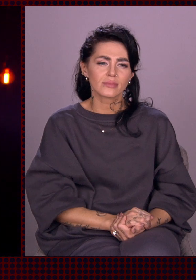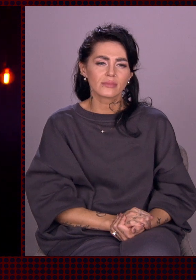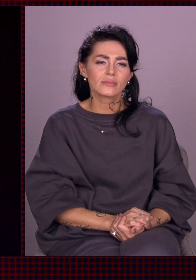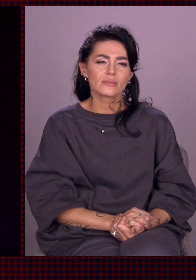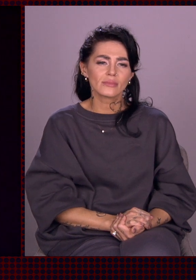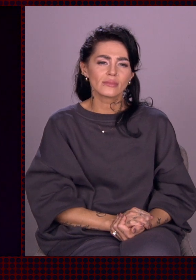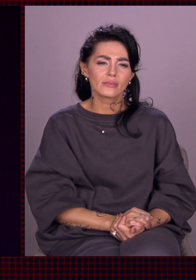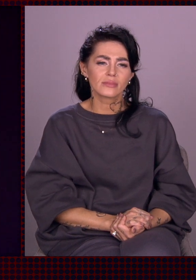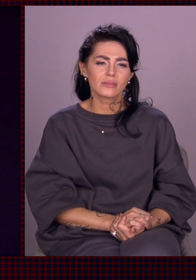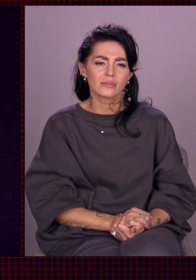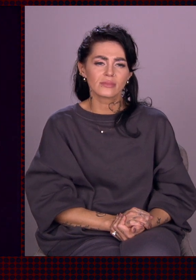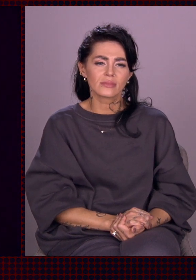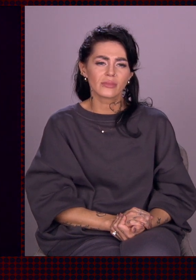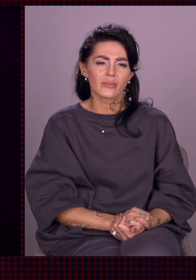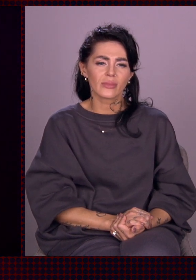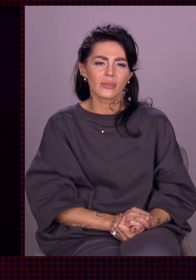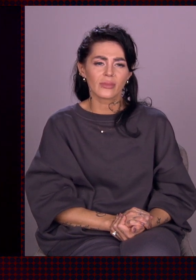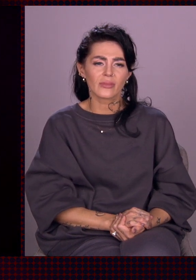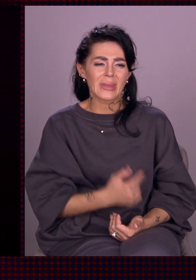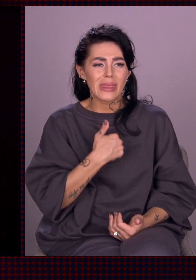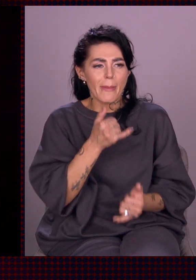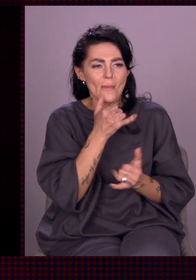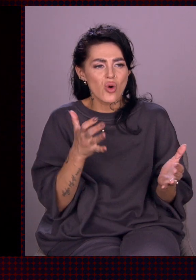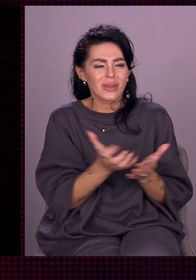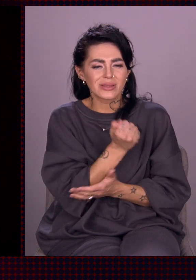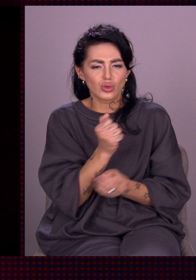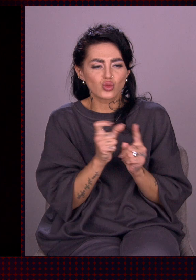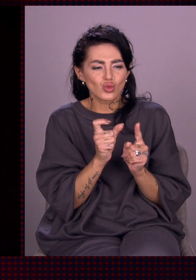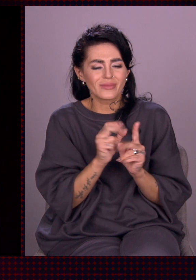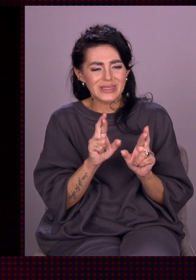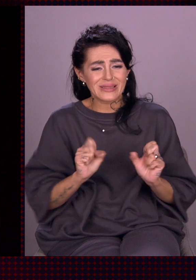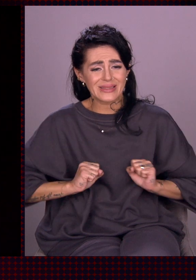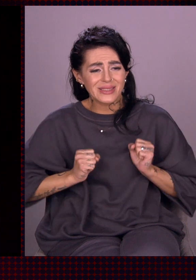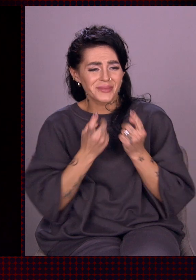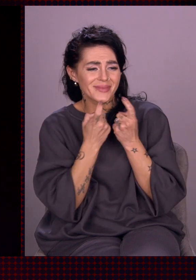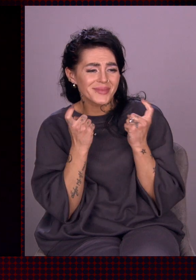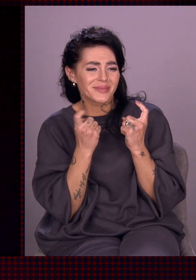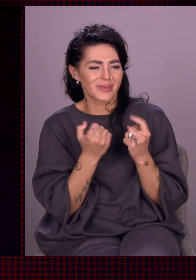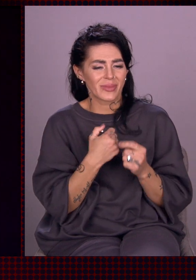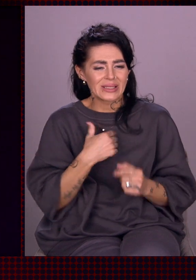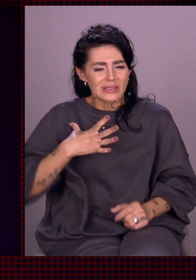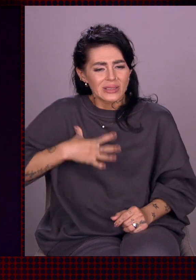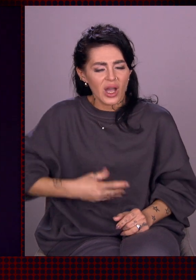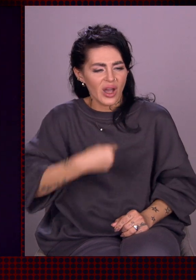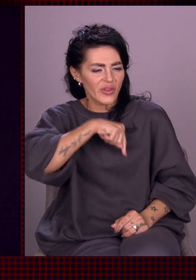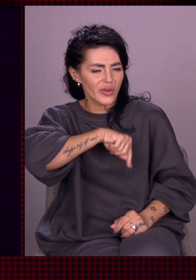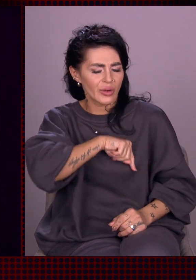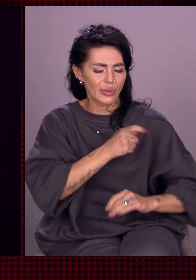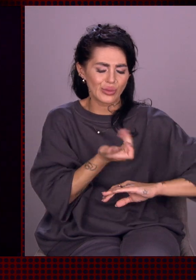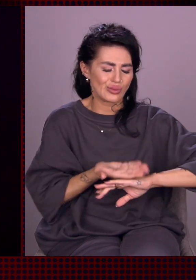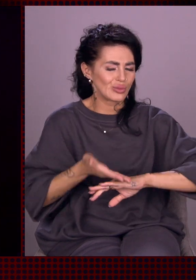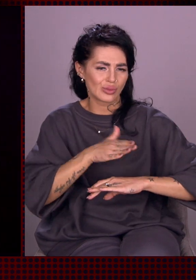І я не міг підібрати слова. Я старався там усміхатися через силу, але воно так якось важко